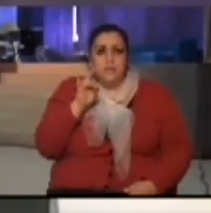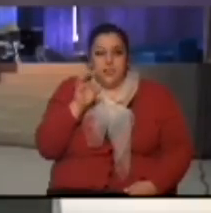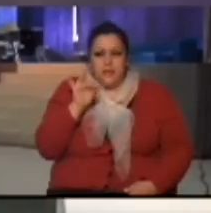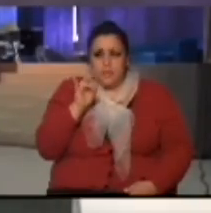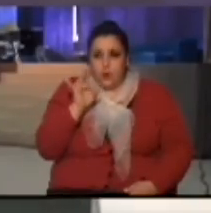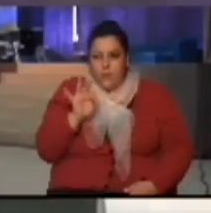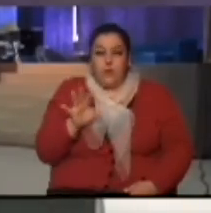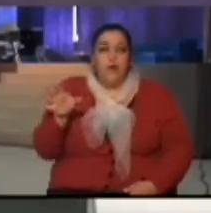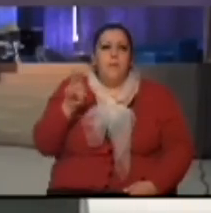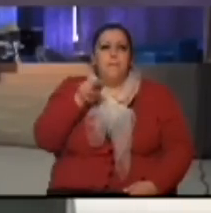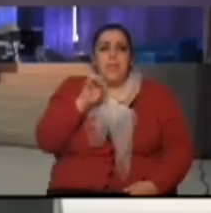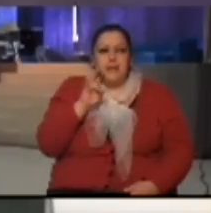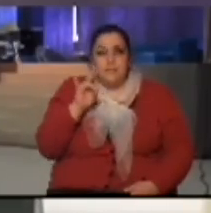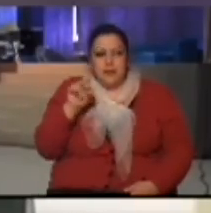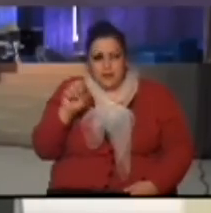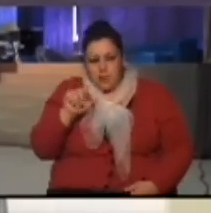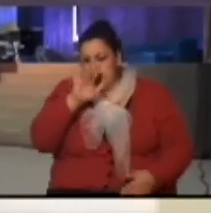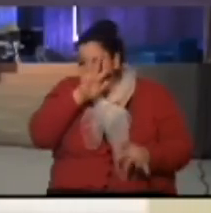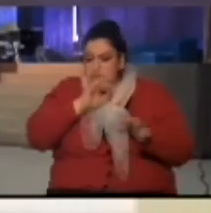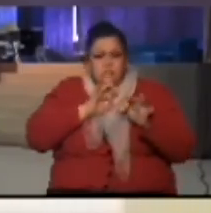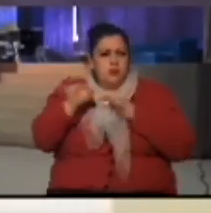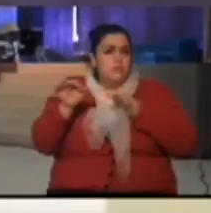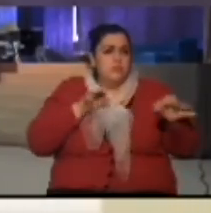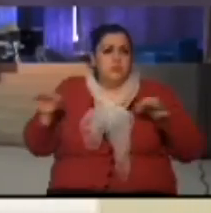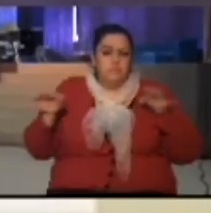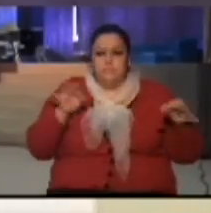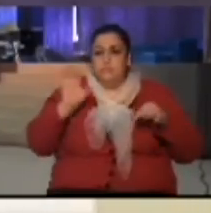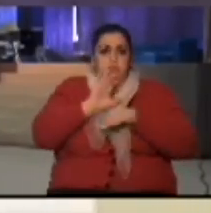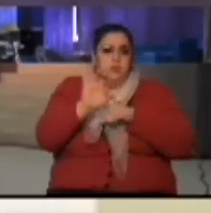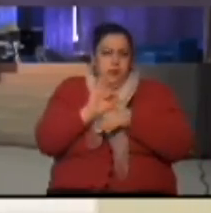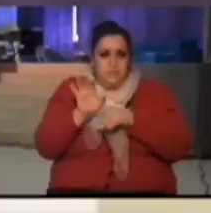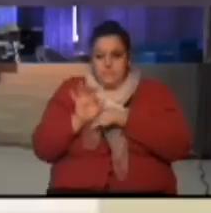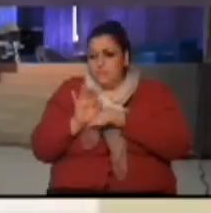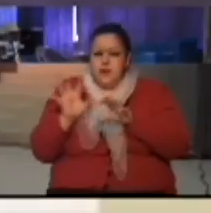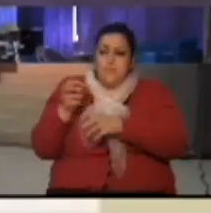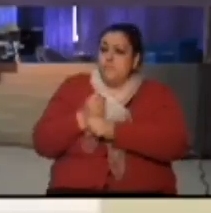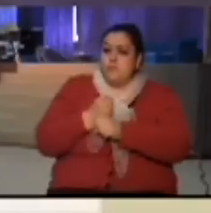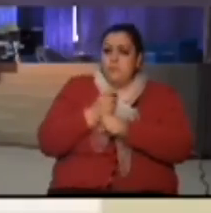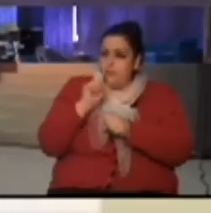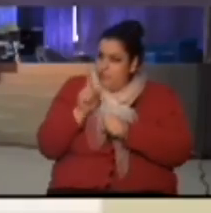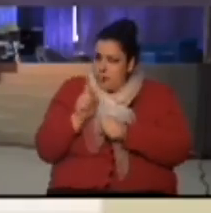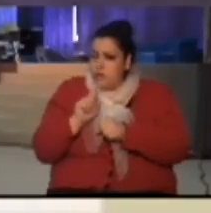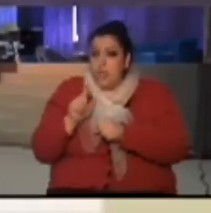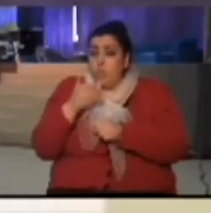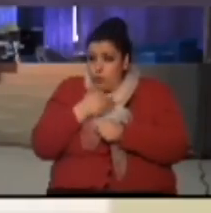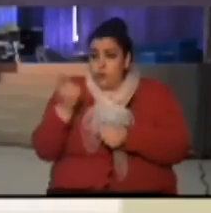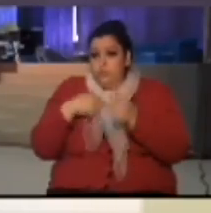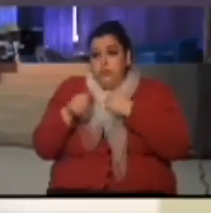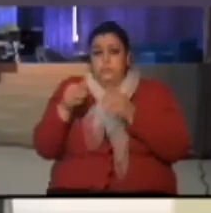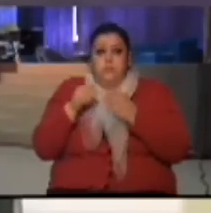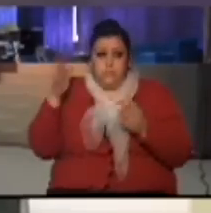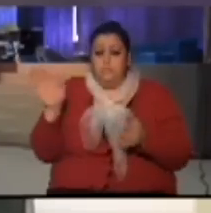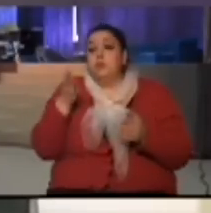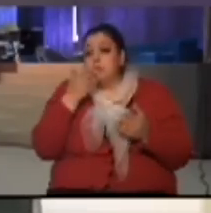ուղարկել Պենզա, այսինքն տարբեր տեղեր ենք մարդկանց ուղարկում այնտեղ։ Ընդ չի, որ ով ընկավ, բռնում ենք, պահում ենք ու ուզում ենք, որ